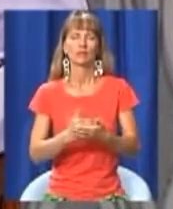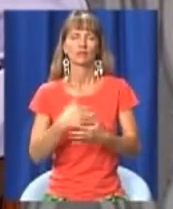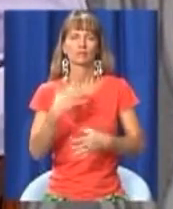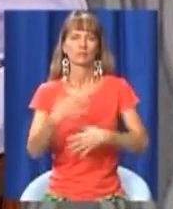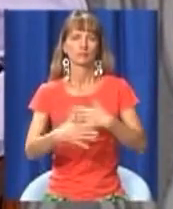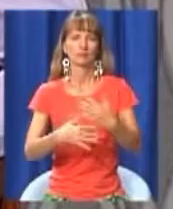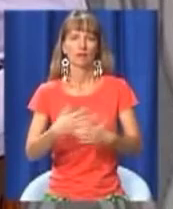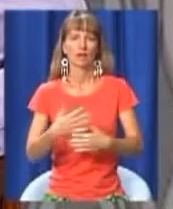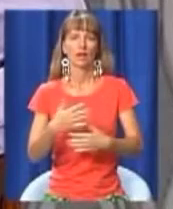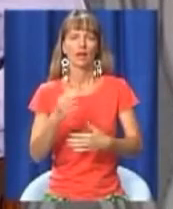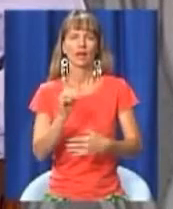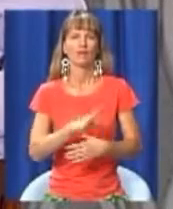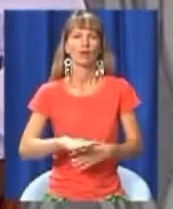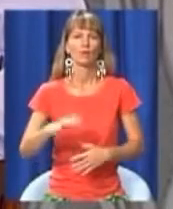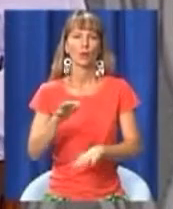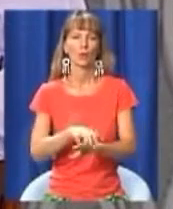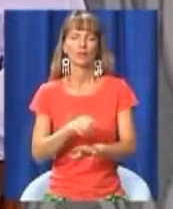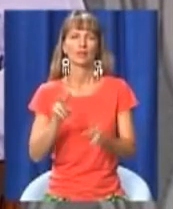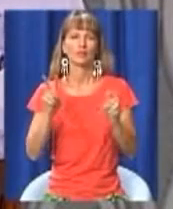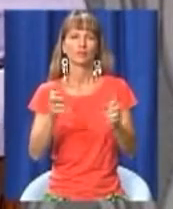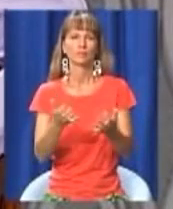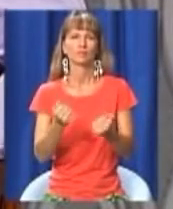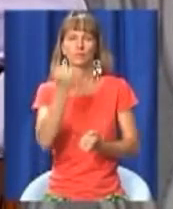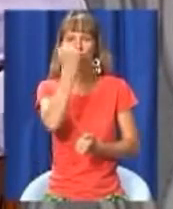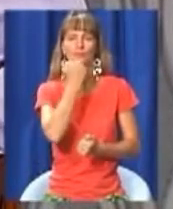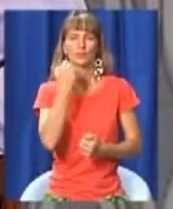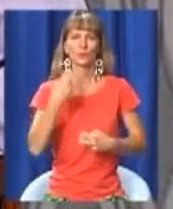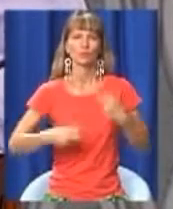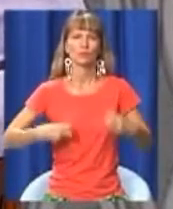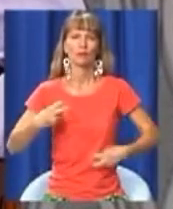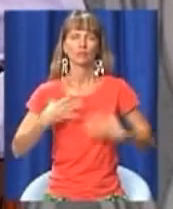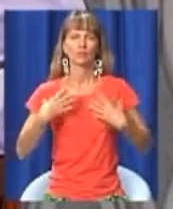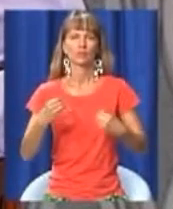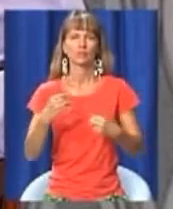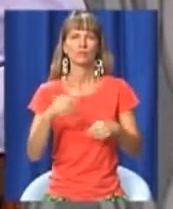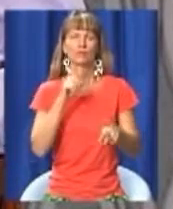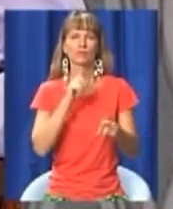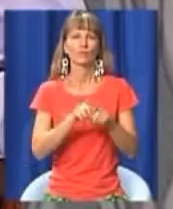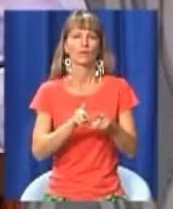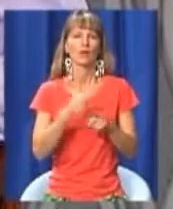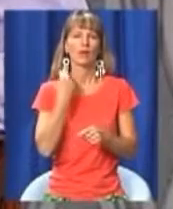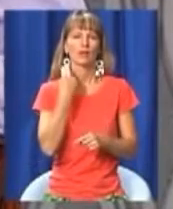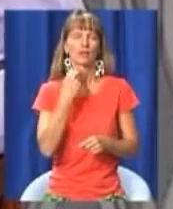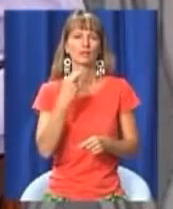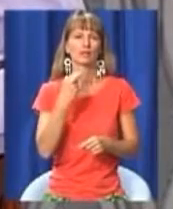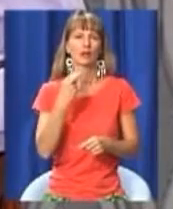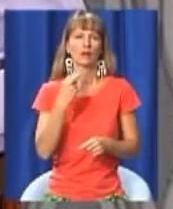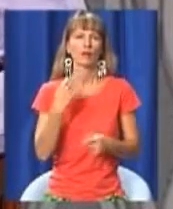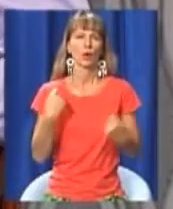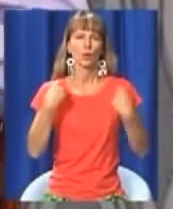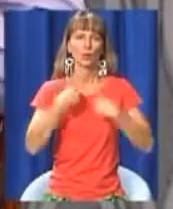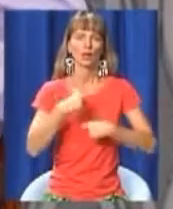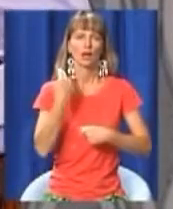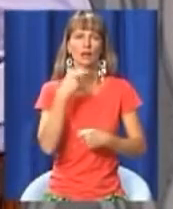навіть європейських котиків. Назву одержали завдяки кучерявому хутру, подібному до англійського хутра кролів королівської породи. Як все